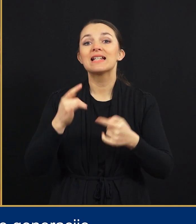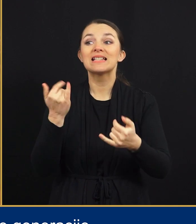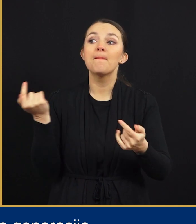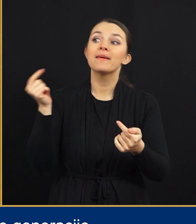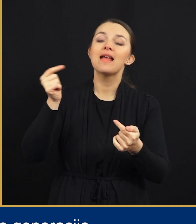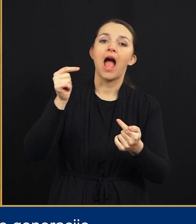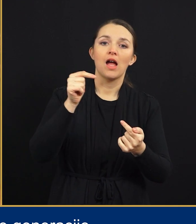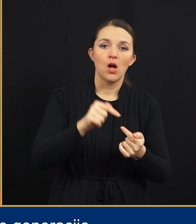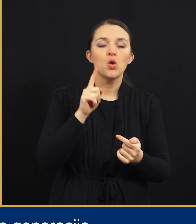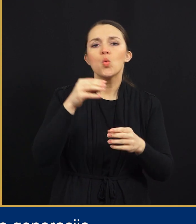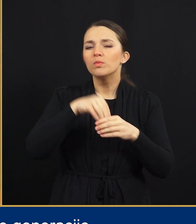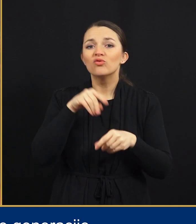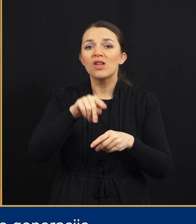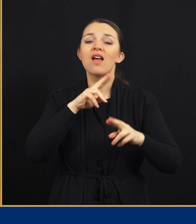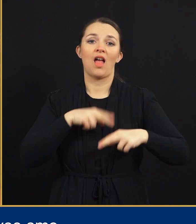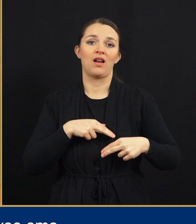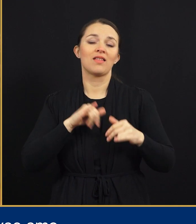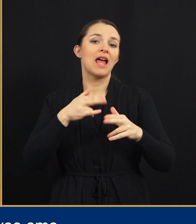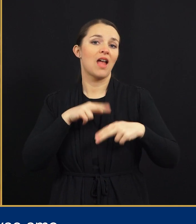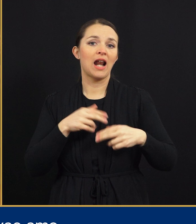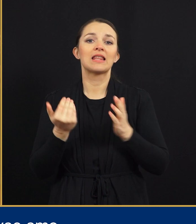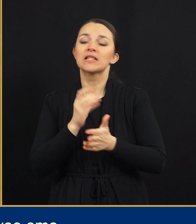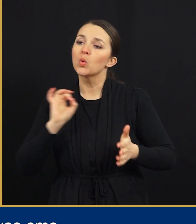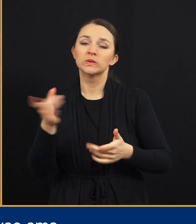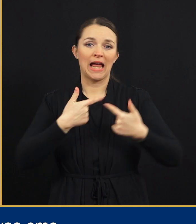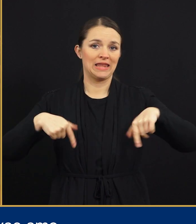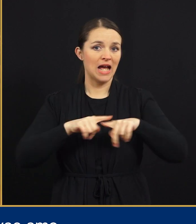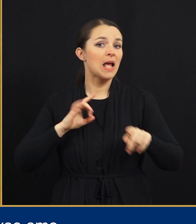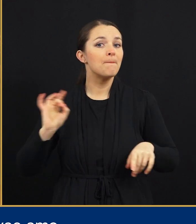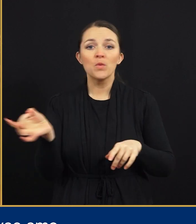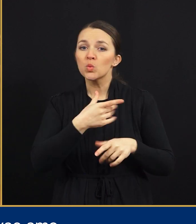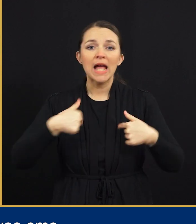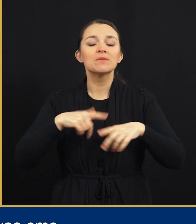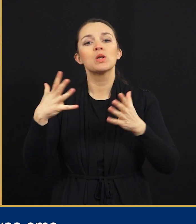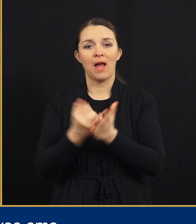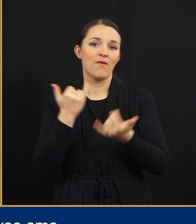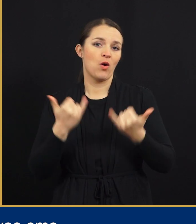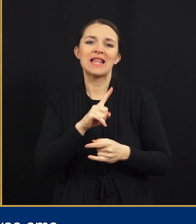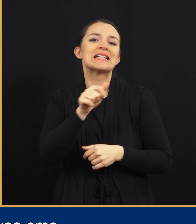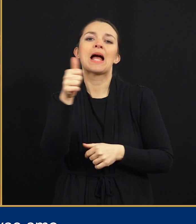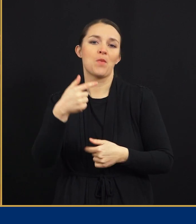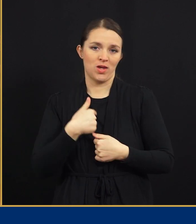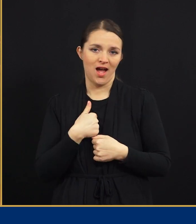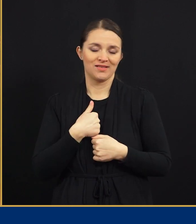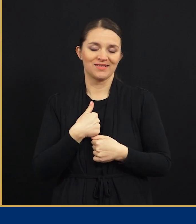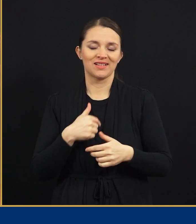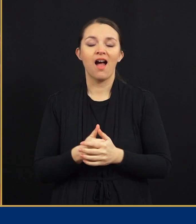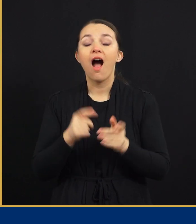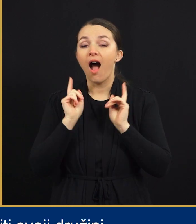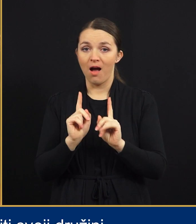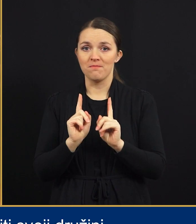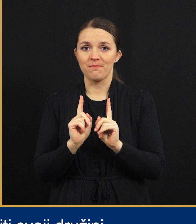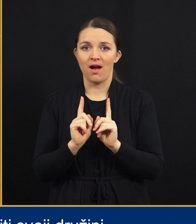za nami, in v bistvu ta nagrada je nagrada nas vseh in mi vse smo zmagovalke danes, ne samo jaz.